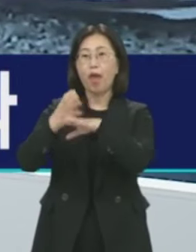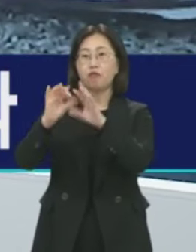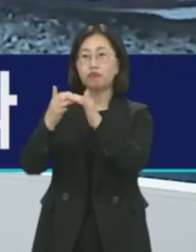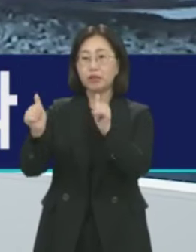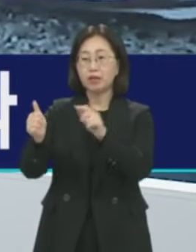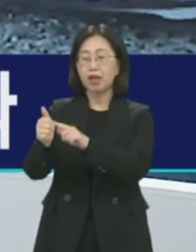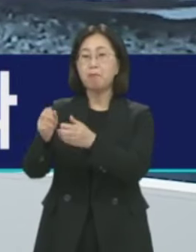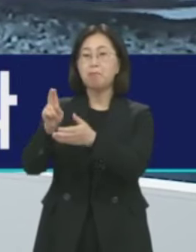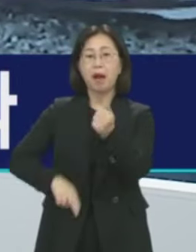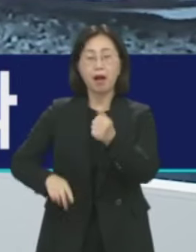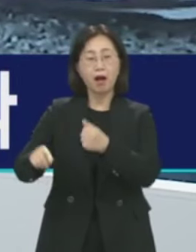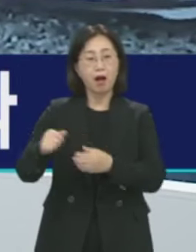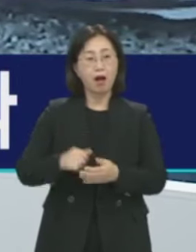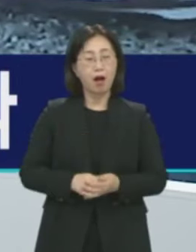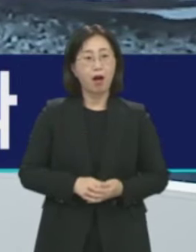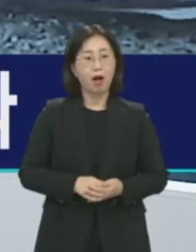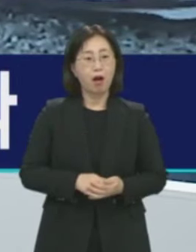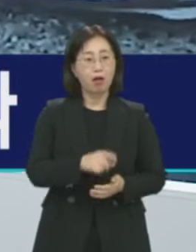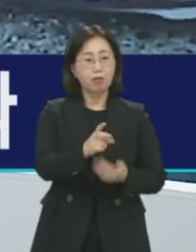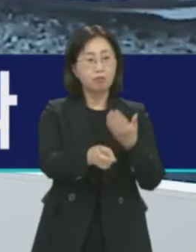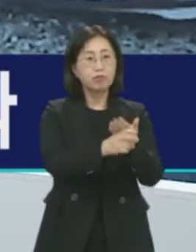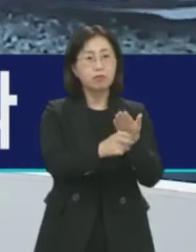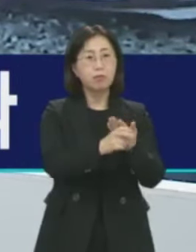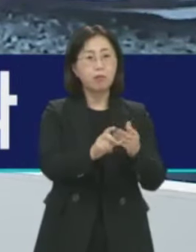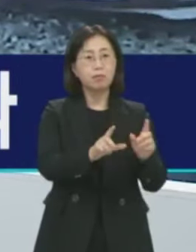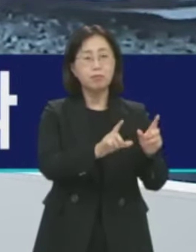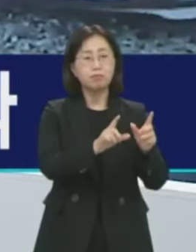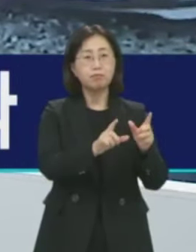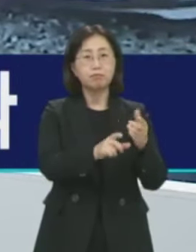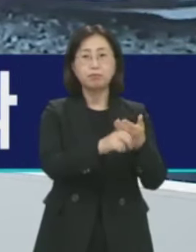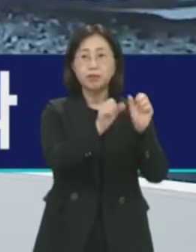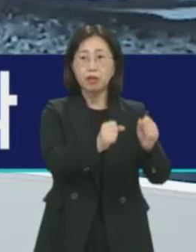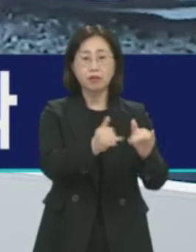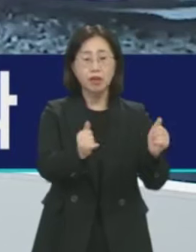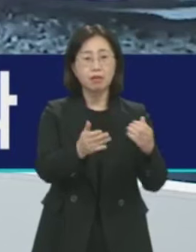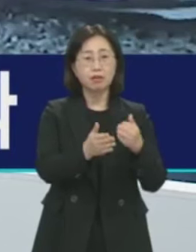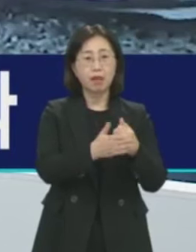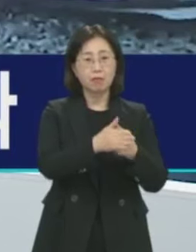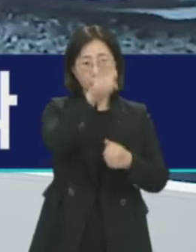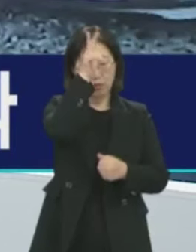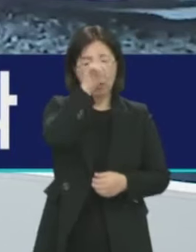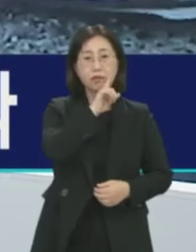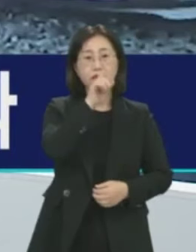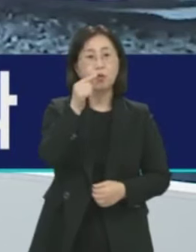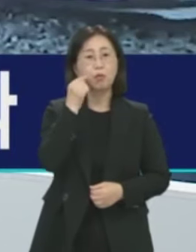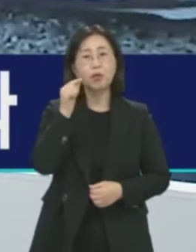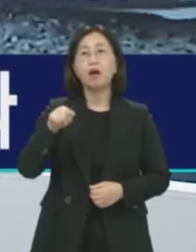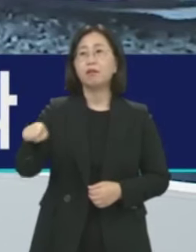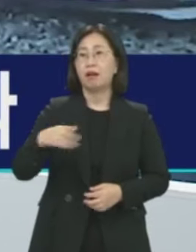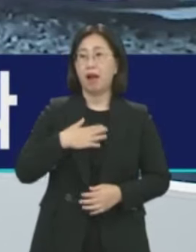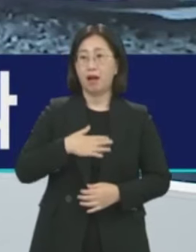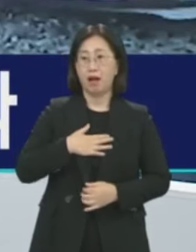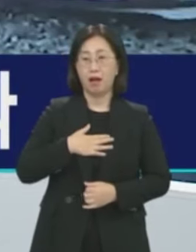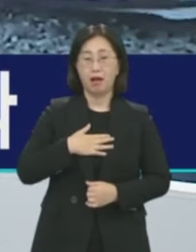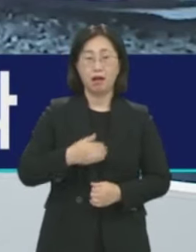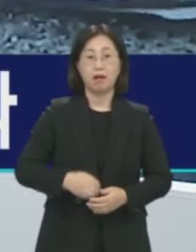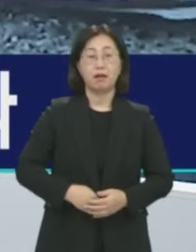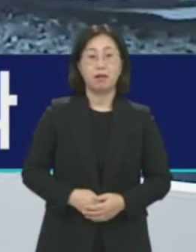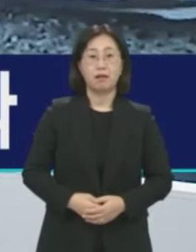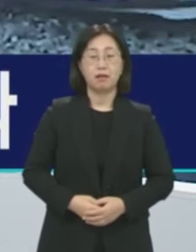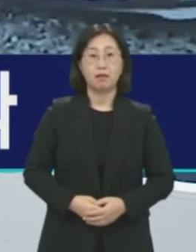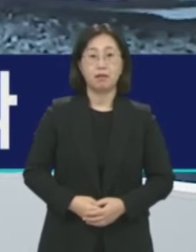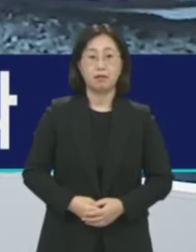먼저 구매한 사람들이 불법 체류자라 경찰에 신고하지 못한다는 노릇인 비열한 수법도 서슴치 않은